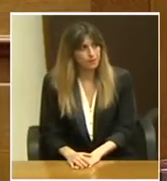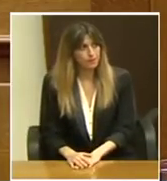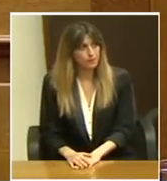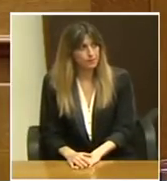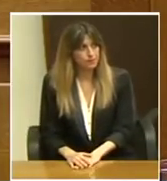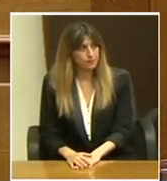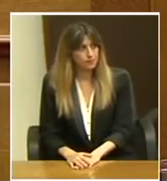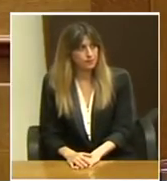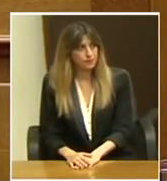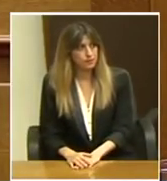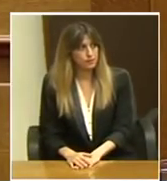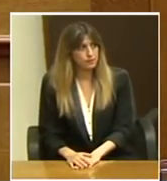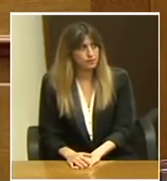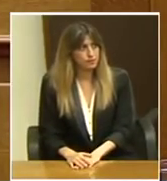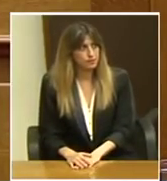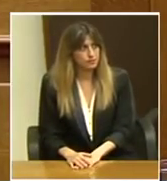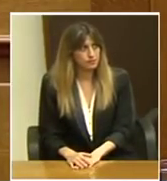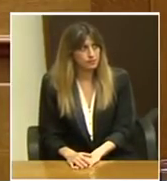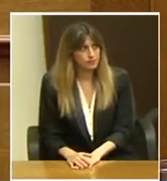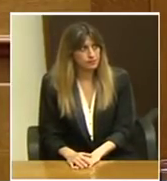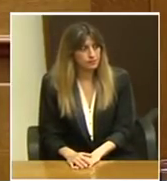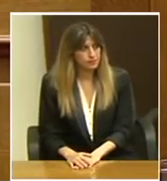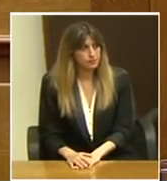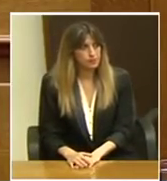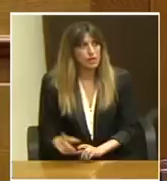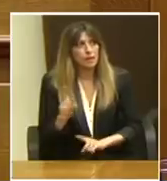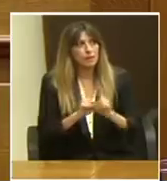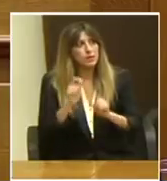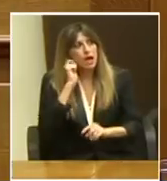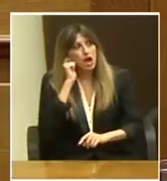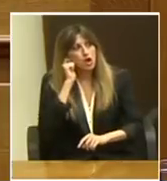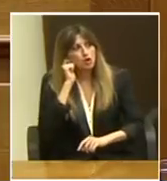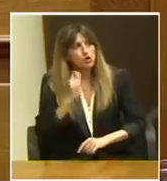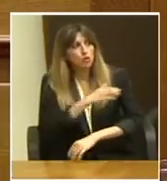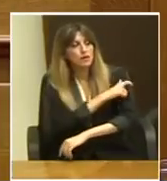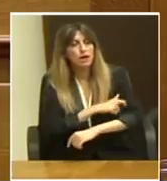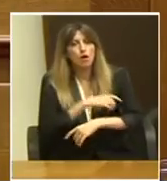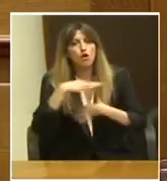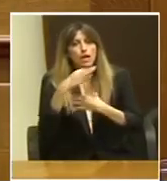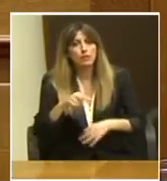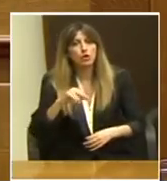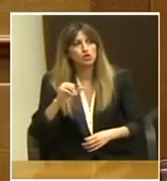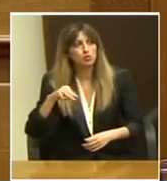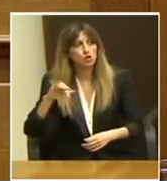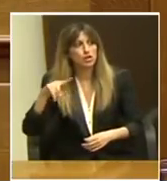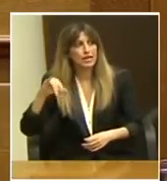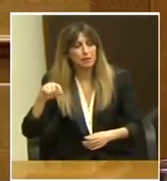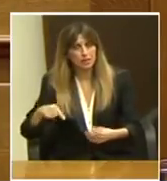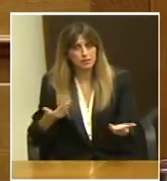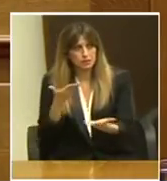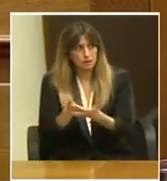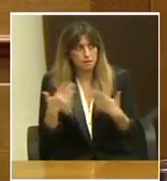ποιο ήταν τα ονόματα που έδωσε ο Νίμιτς? Τα ονόματα του Νίμιτς ήταν,